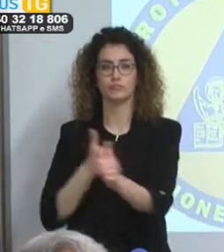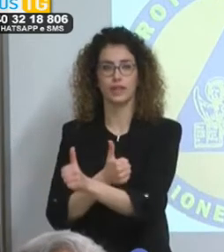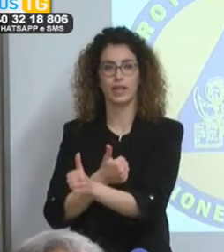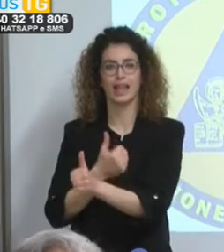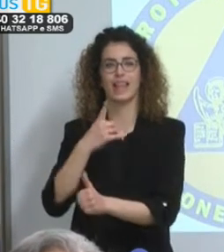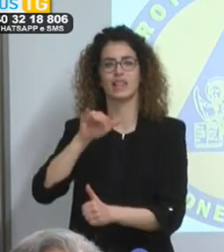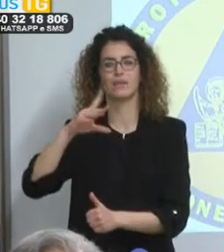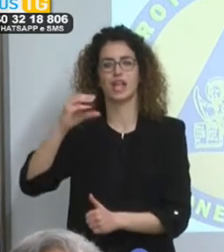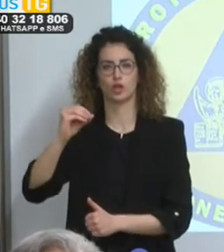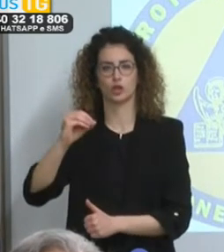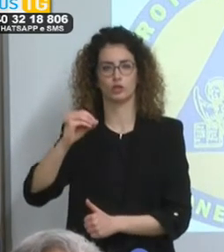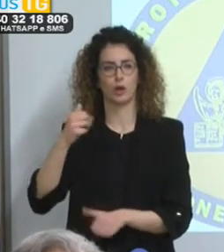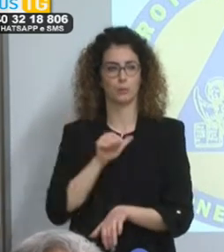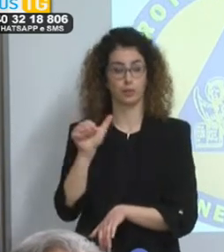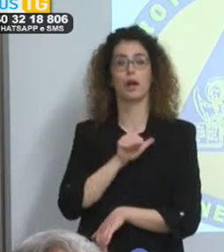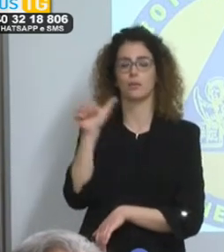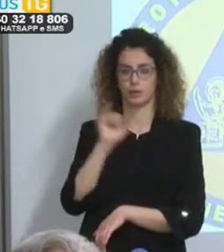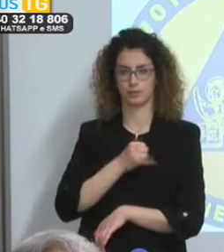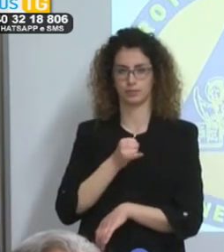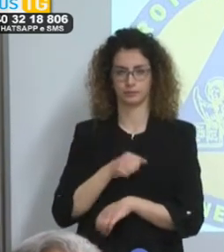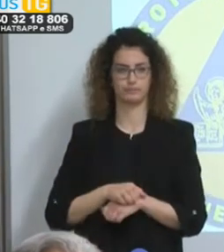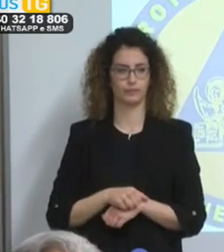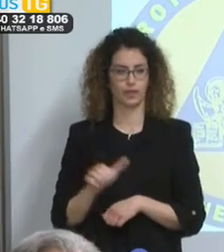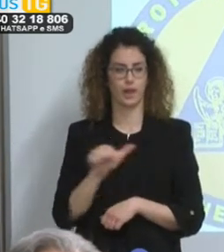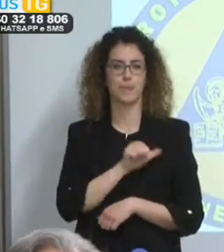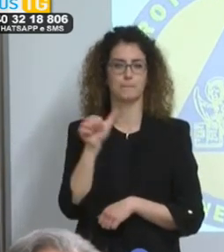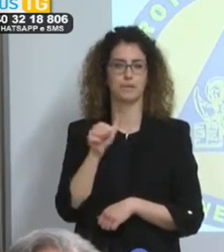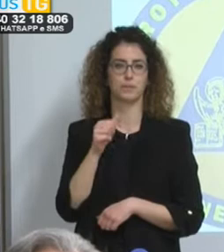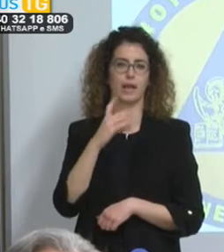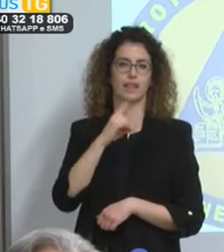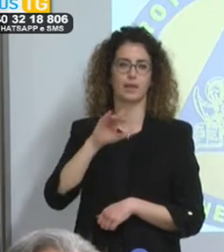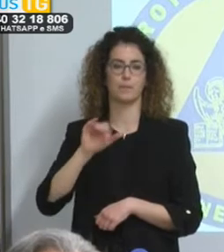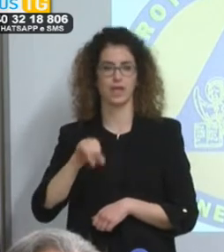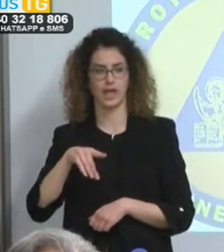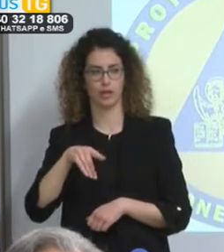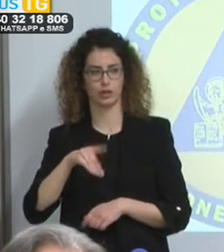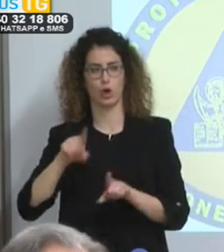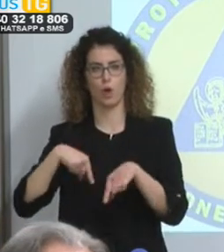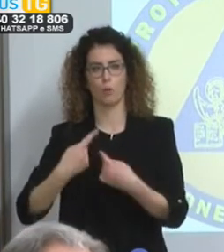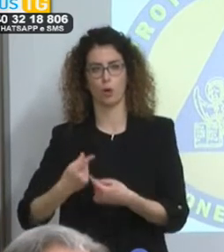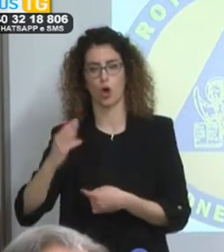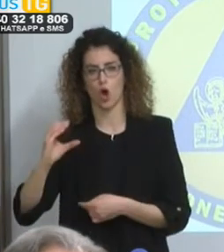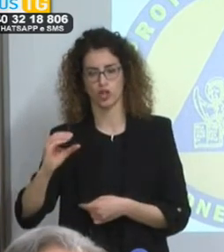venne Di Pietro. Sì, forse. Prima? Prima Di Pietro. Sì, prima Di Pietro. Siamo vecchi degli. Poi ci fu Costa.